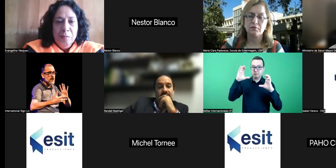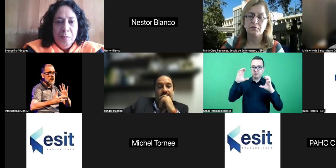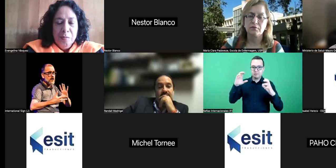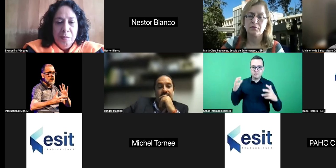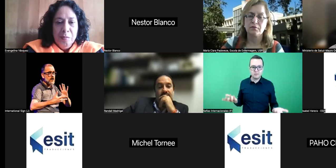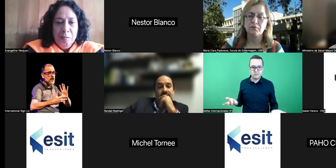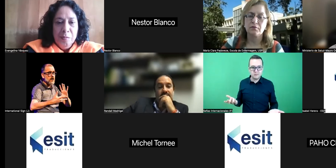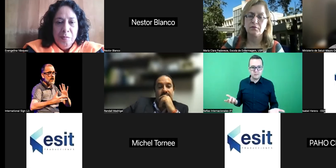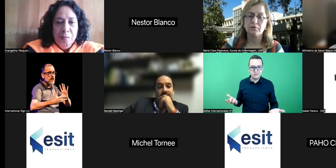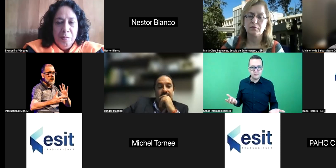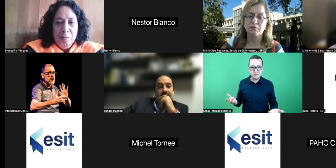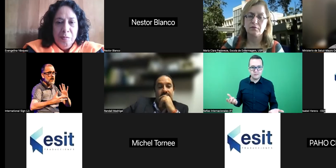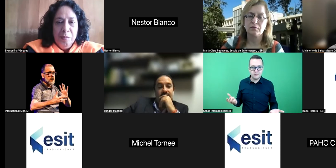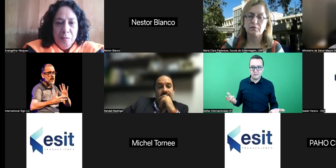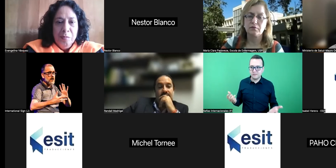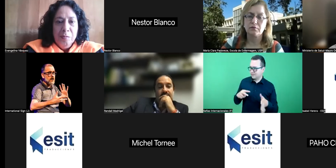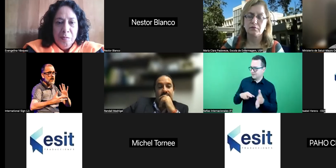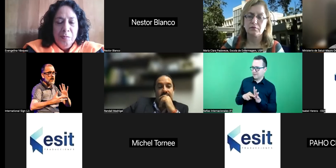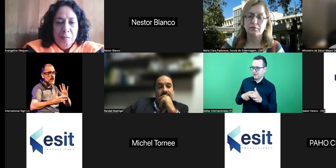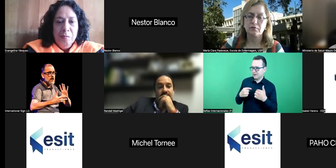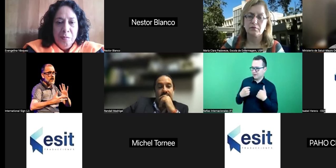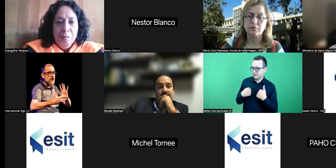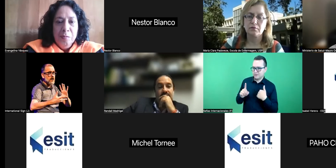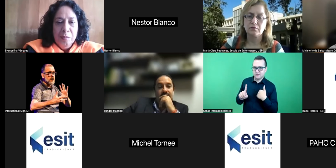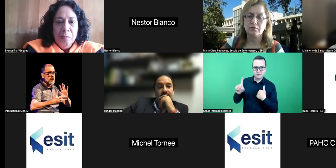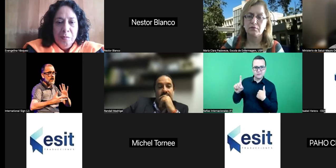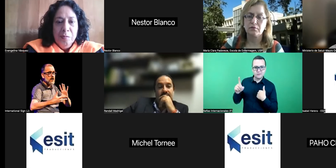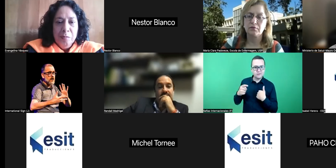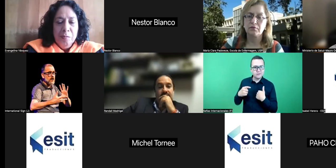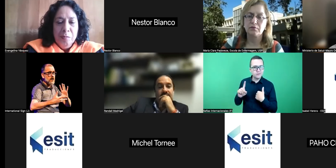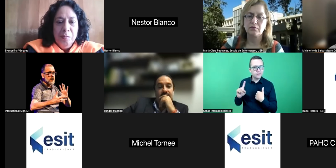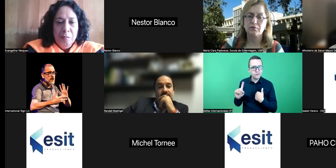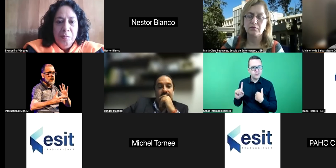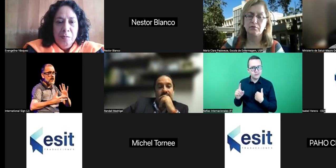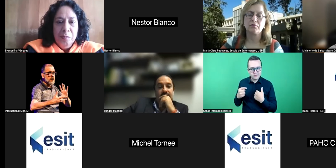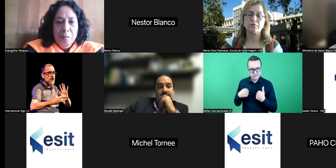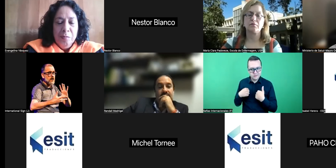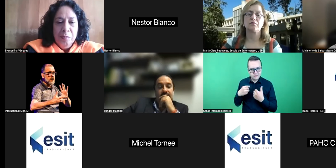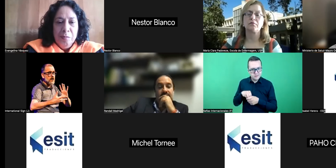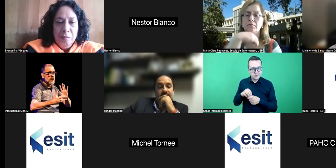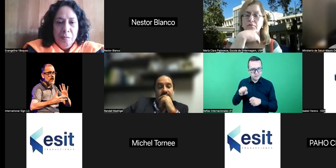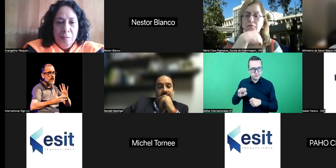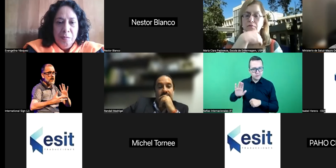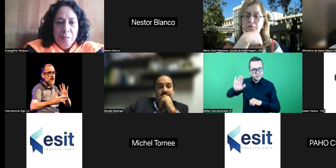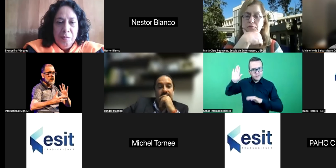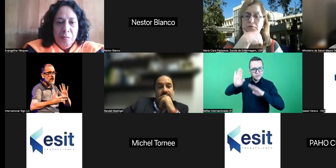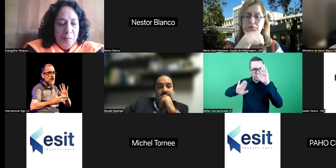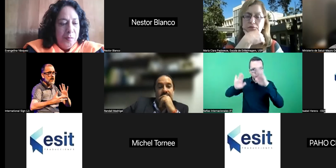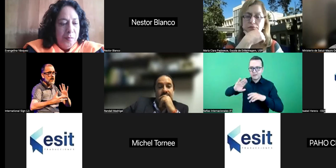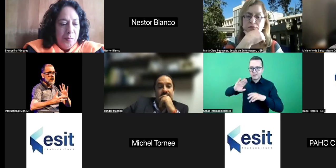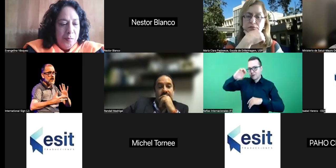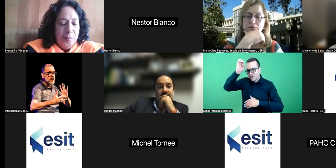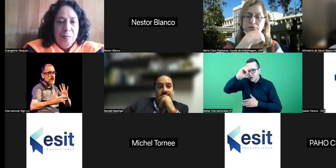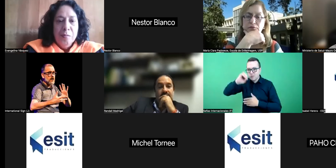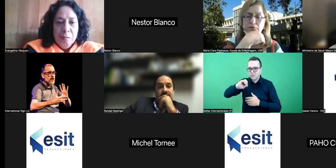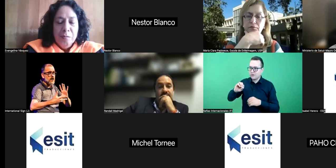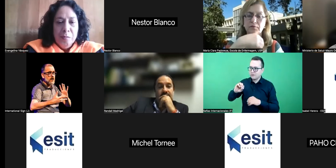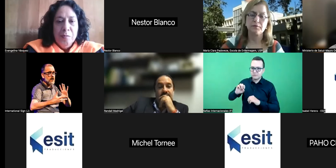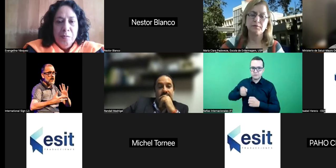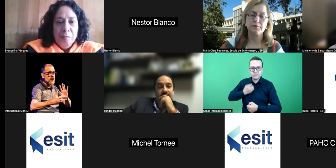montrent qu'il y a des niveaux d'asymétrie vraiment trop élevés. On voit que le patient n'est pas un acteur